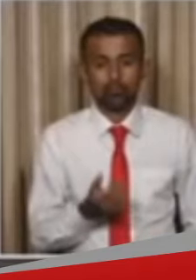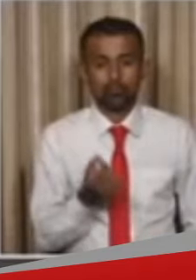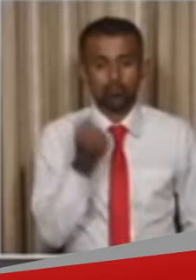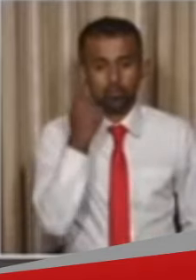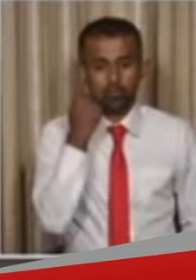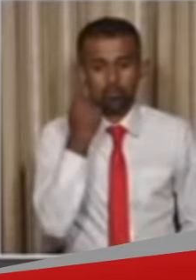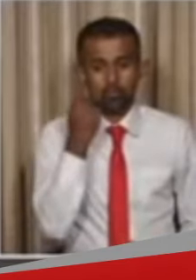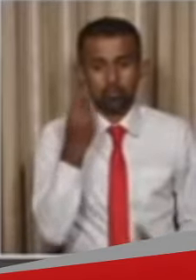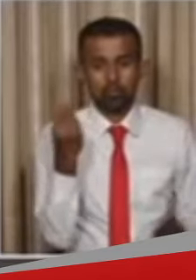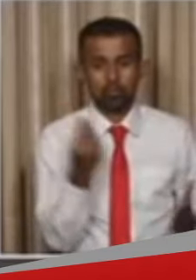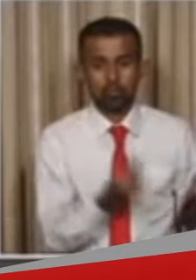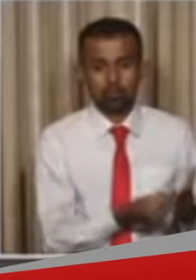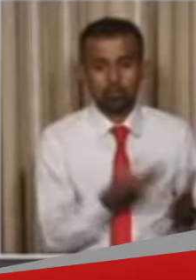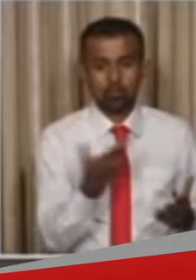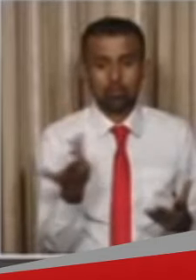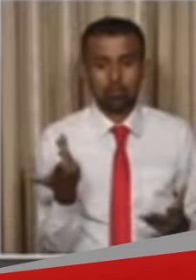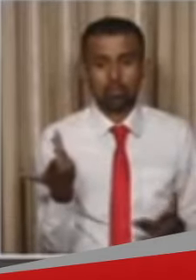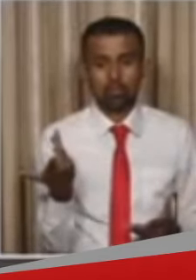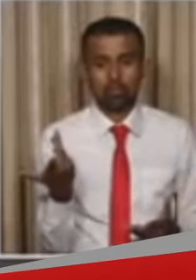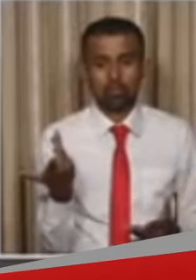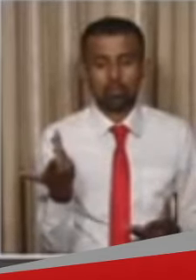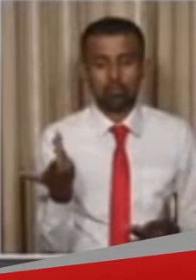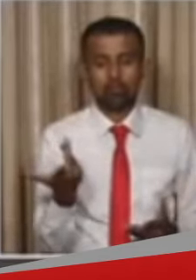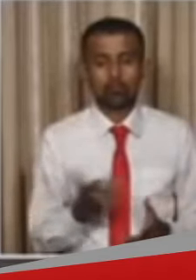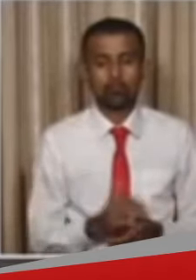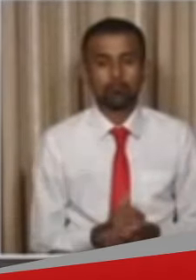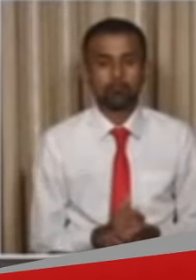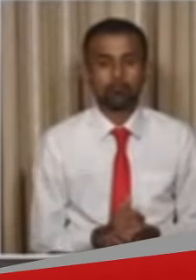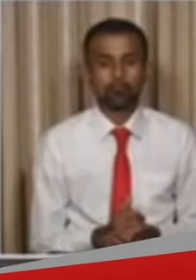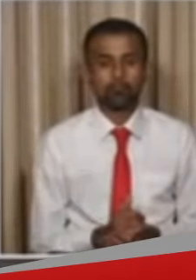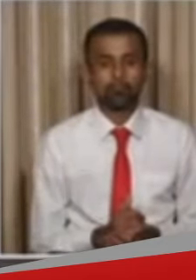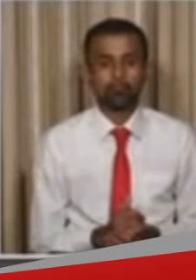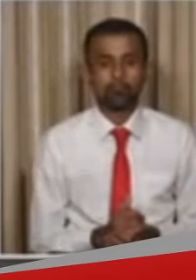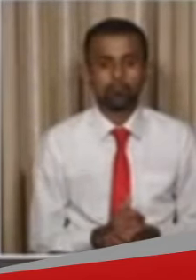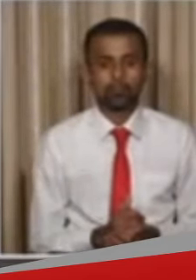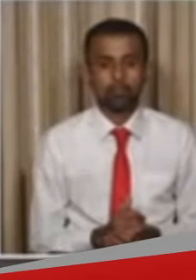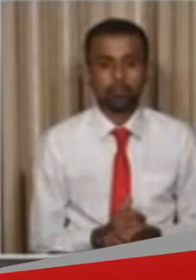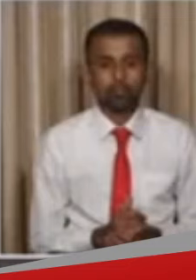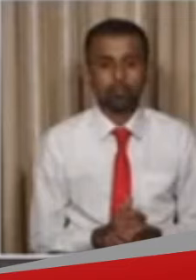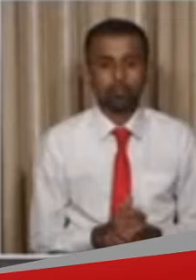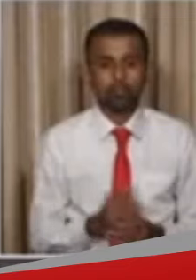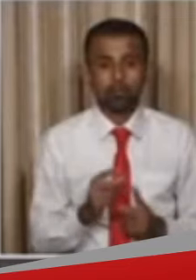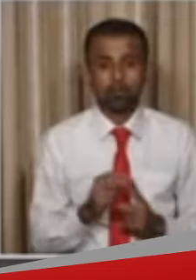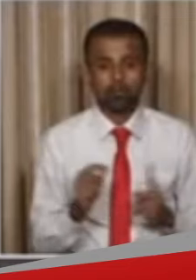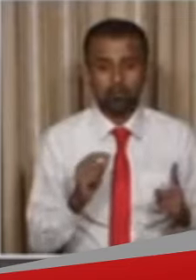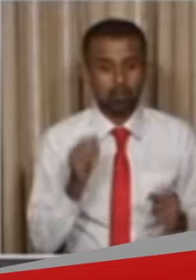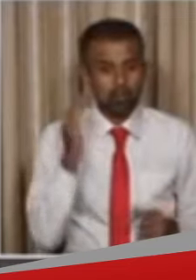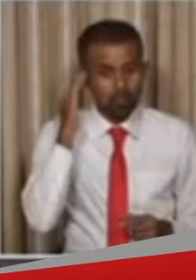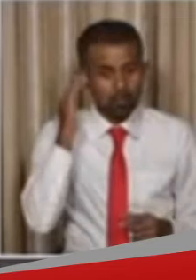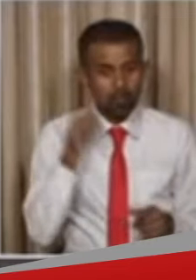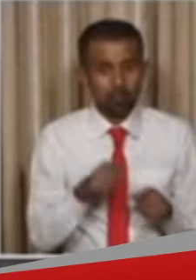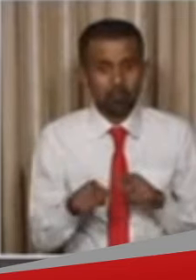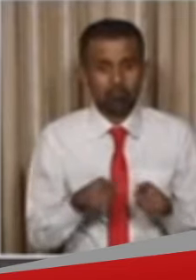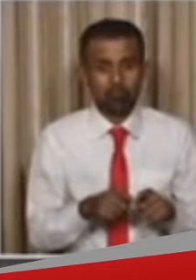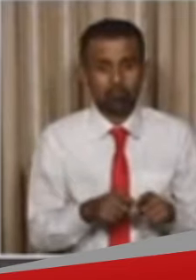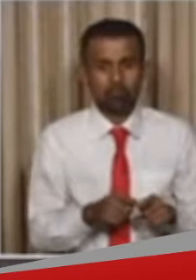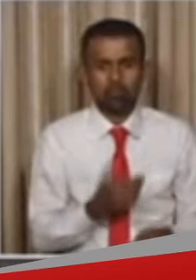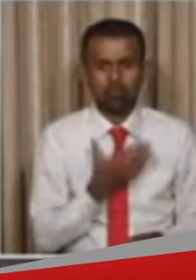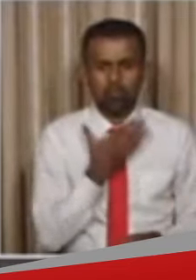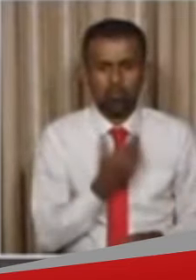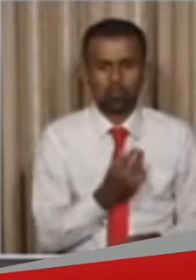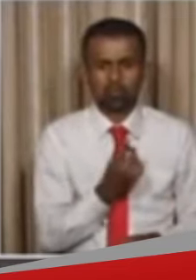යෝජනාවලියේ ඉදිරිපත් කරලා නැහැ. ගරු මූලාසනාරුර මන්ත්‍රීතුමනි මන්ත්‍රීතුමියනි මේ වගේ පට්ටපල් බොරු